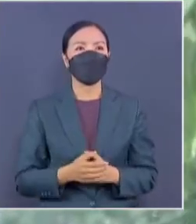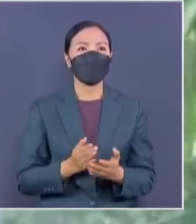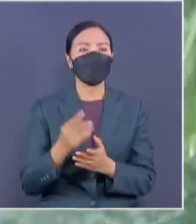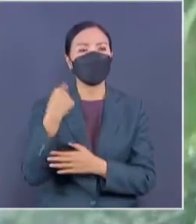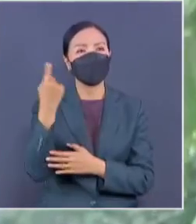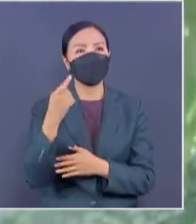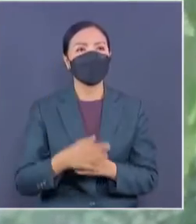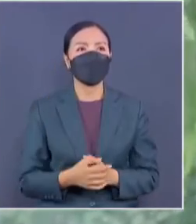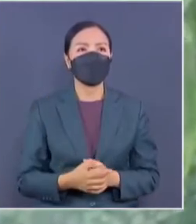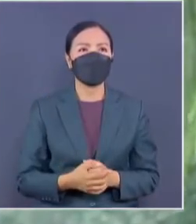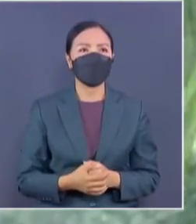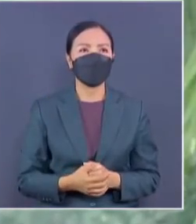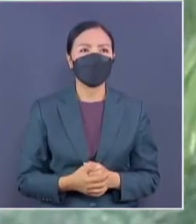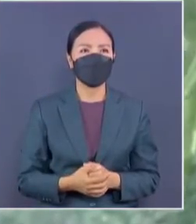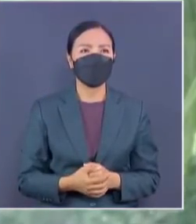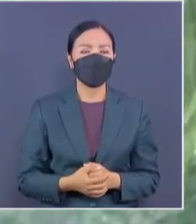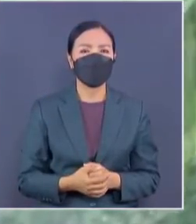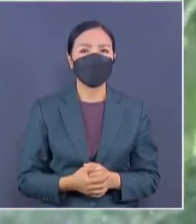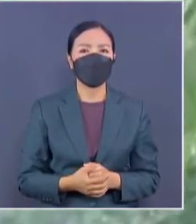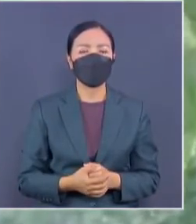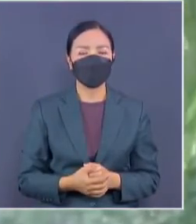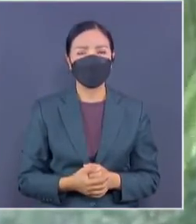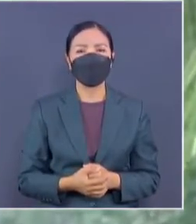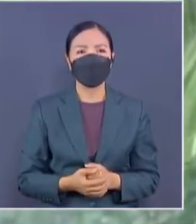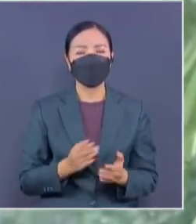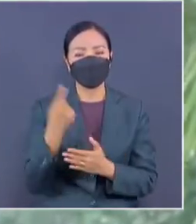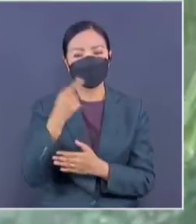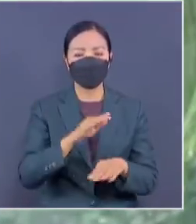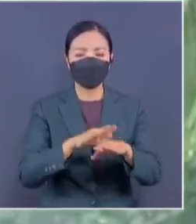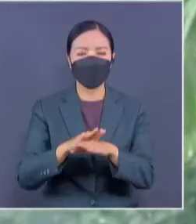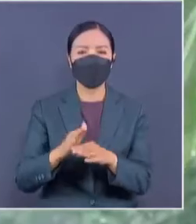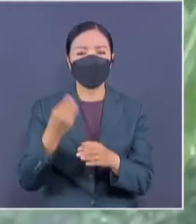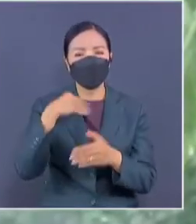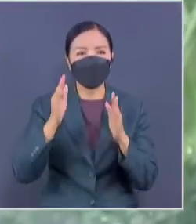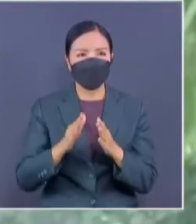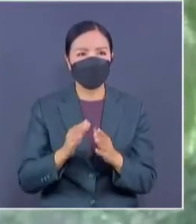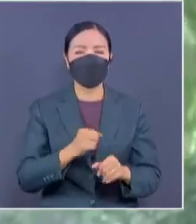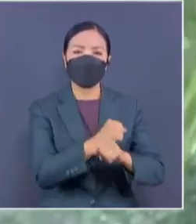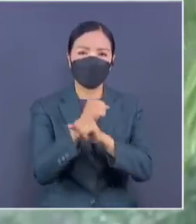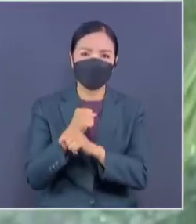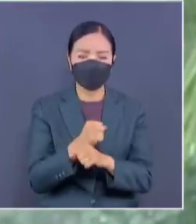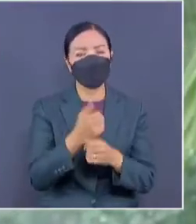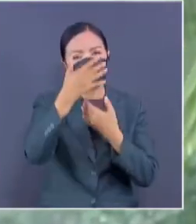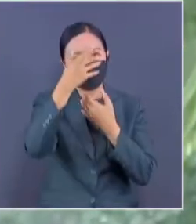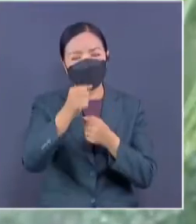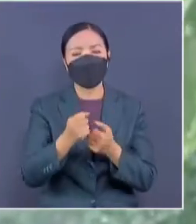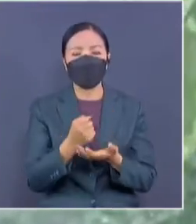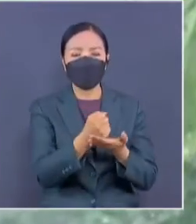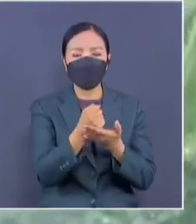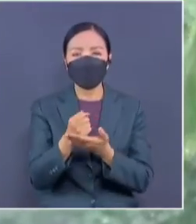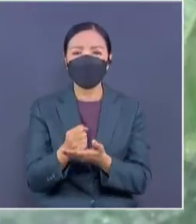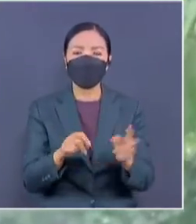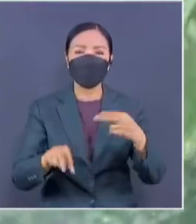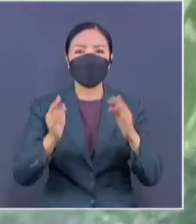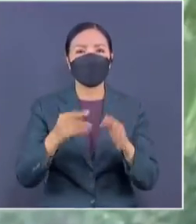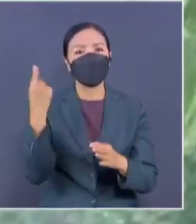นะจะเน้นเจ้าหน้าที่ทุกนายนะครับให้ใส่ใจในด้านความปลอดภัยแล้วก็อำนวยความสะดวกให้นักท่